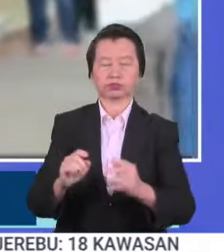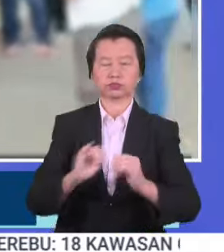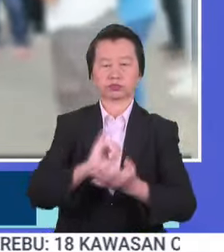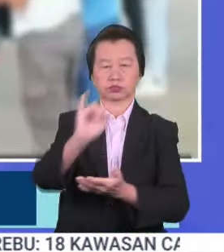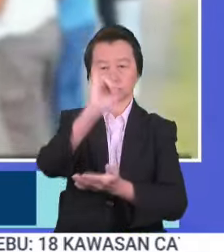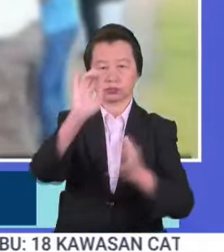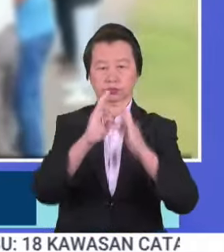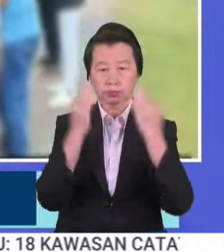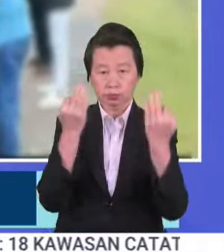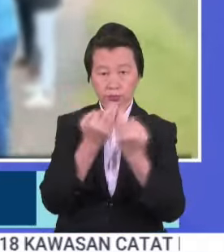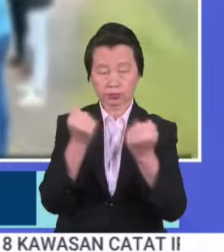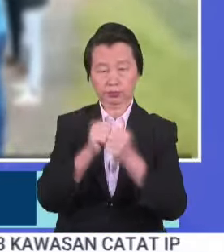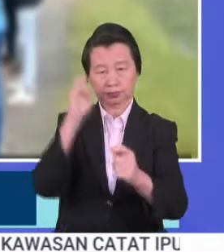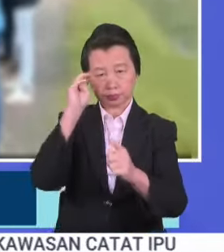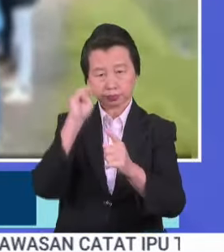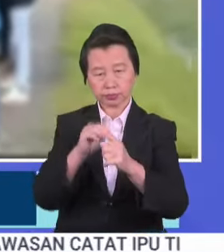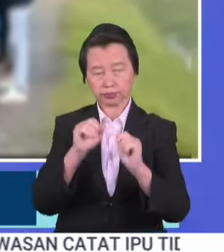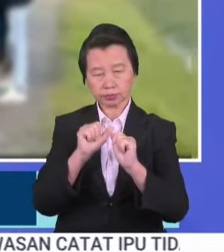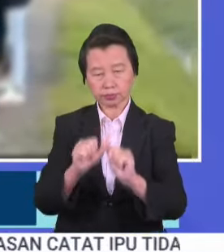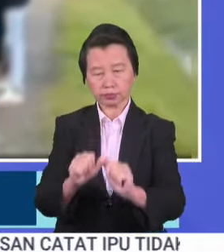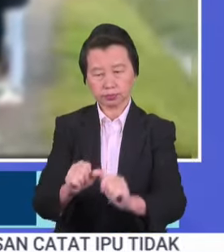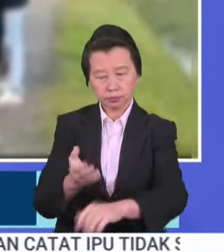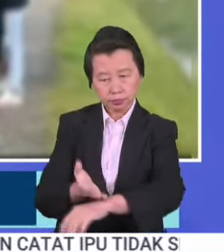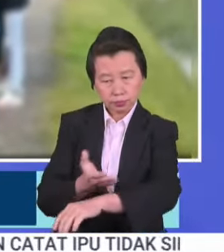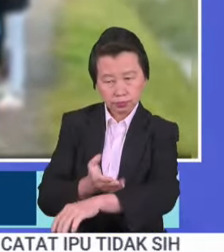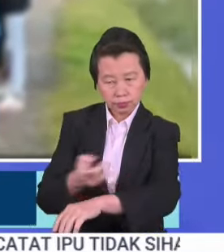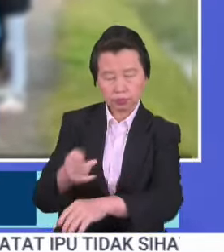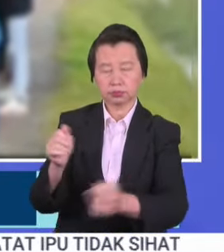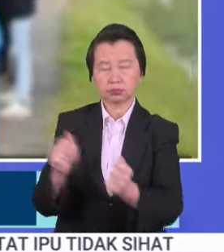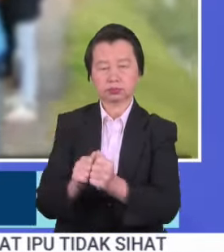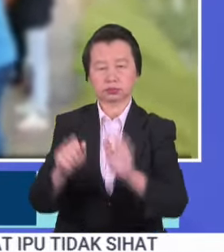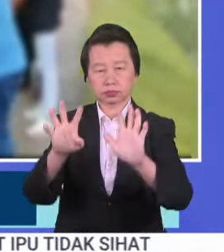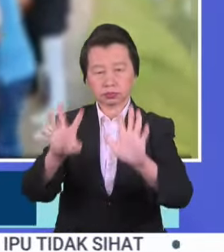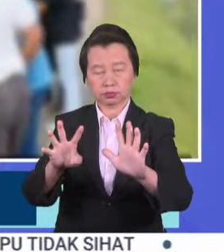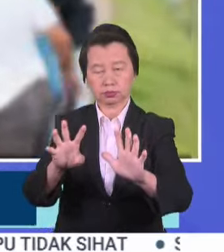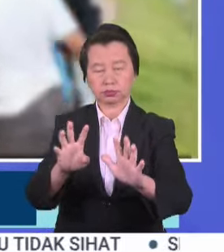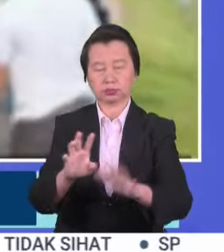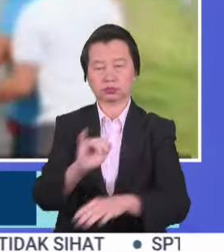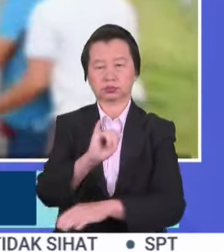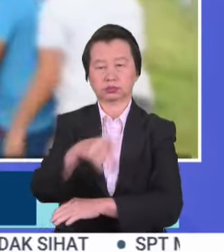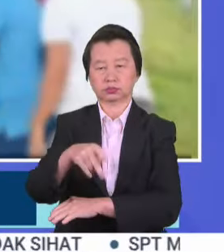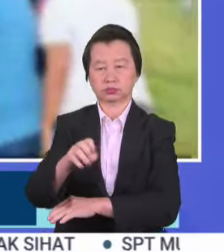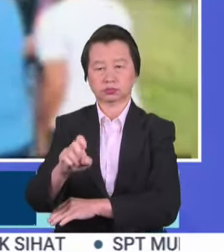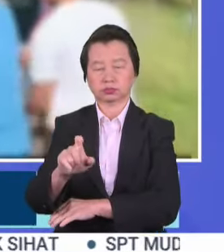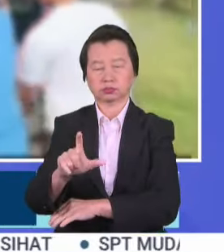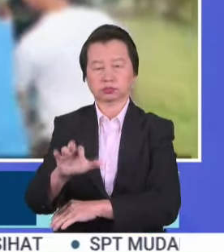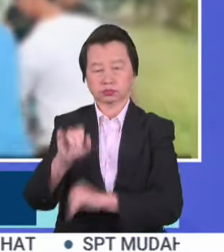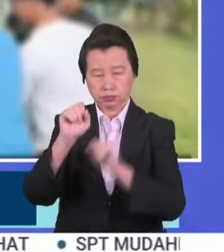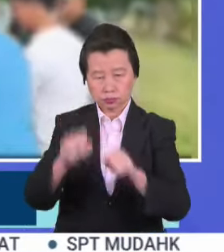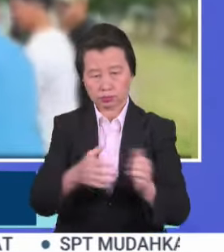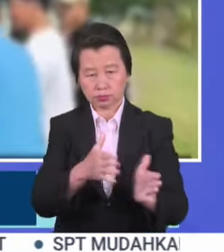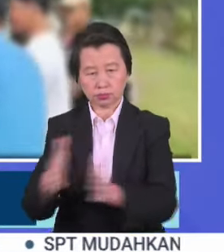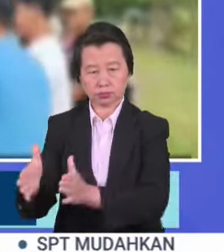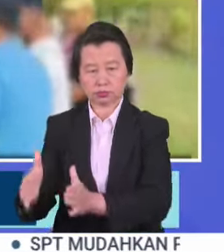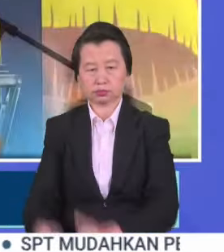keluarga sekaligus matlamat kekal pulih melalui pengukuhan 9 komponen I Pulih dapat direalisasikan.